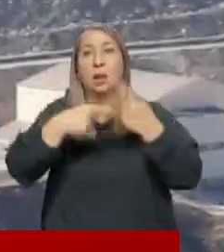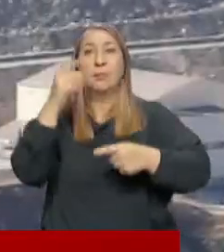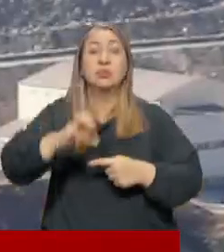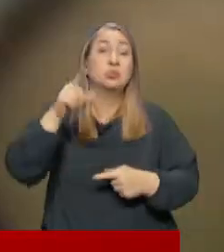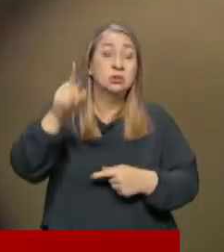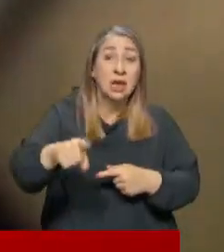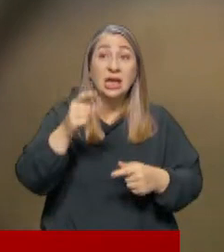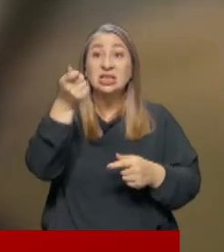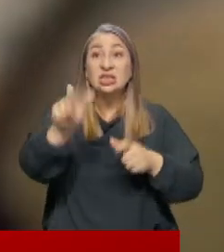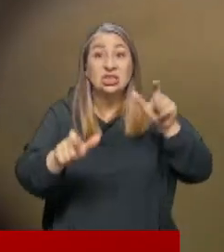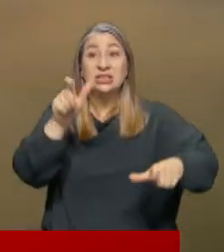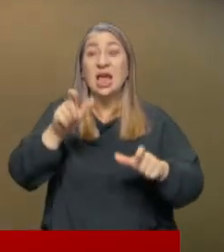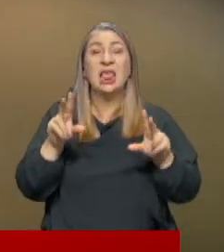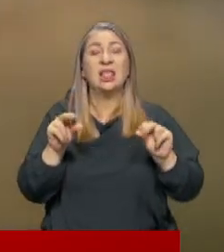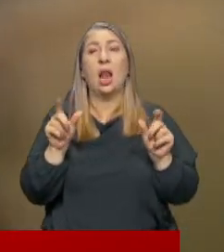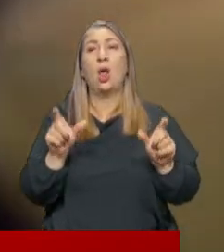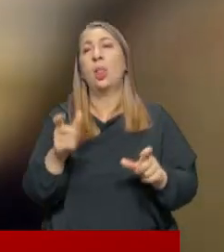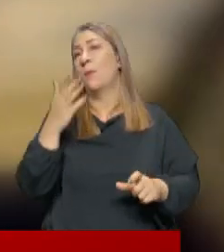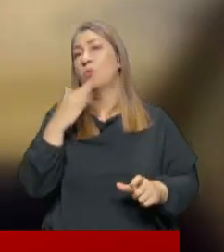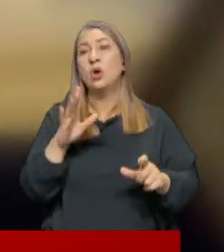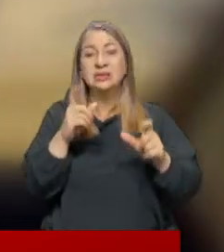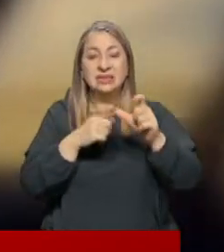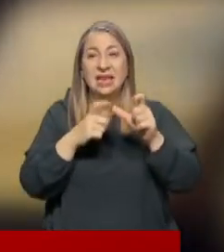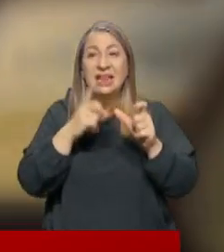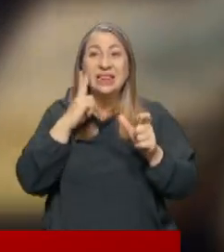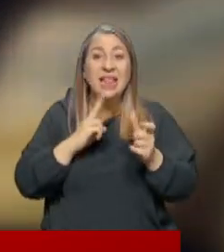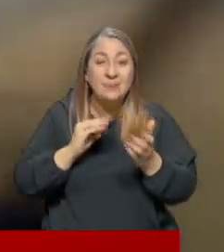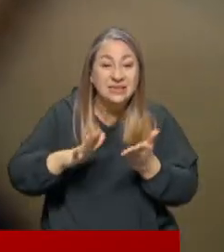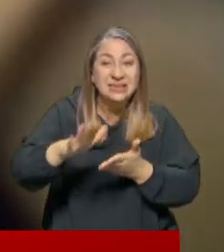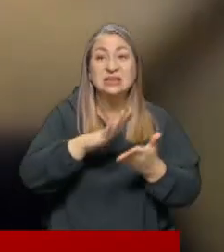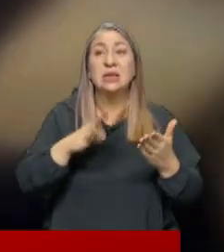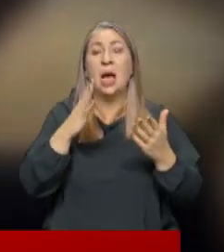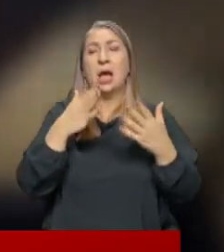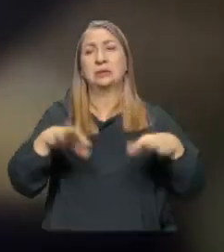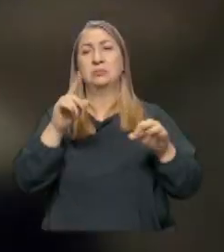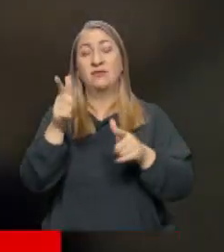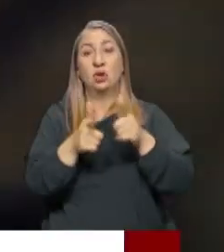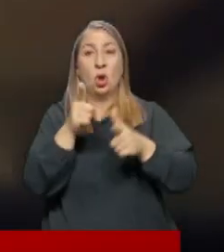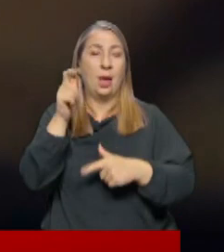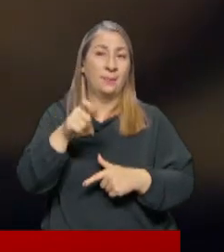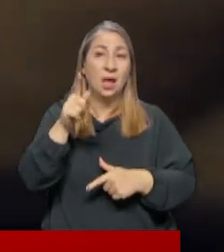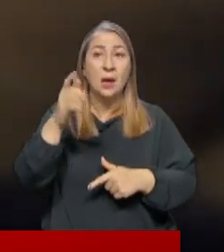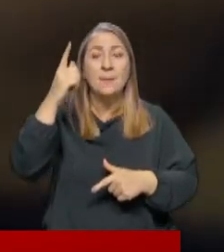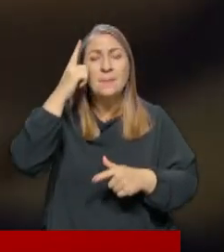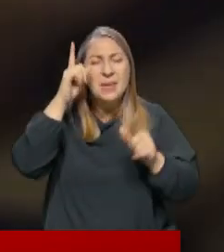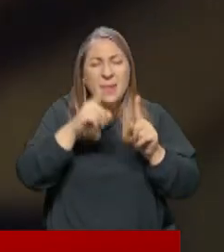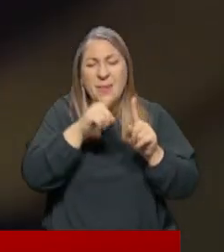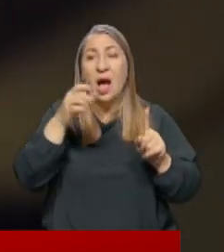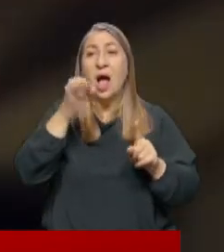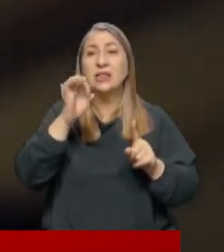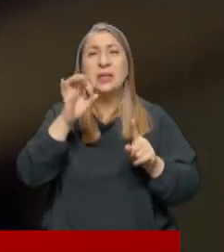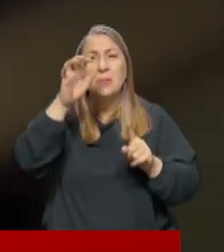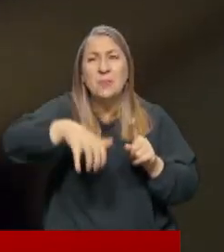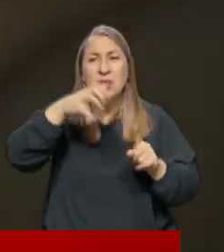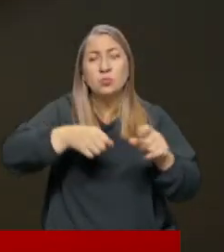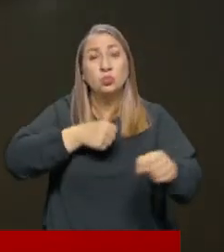edildi. İşçilerden biri yeterli önlem alınmadan siyanürün temizlettirildiğini ileri sürerek bir video çekti. Başından beri altın madenine